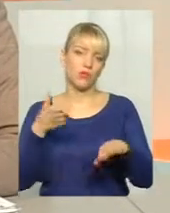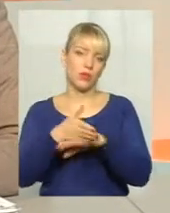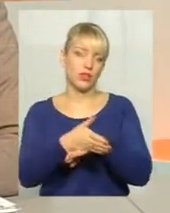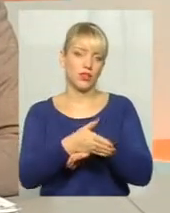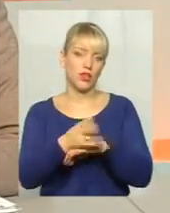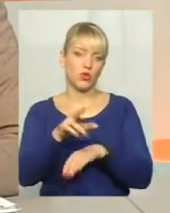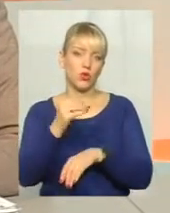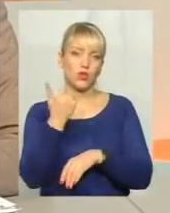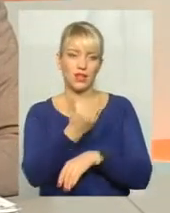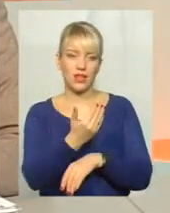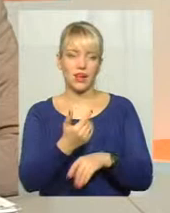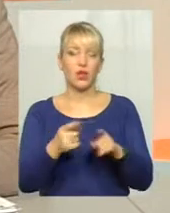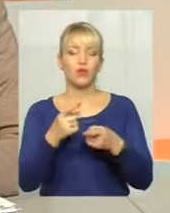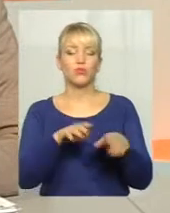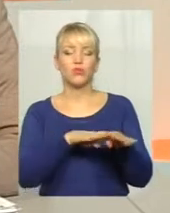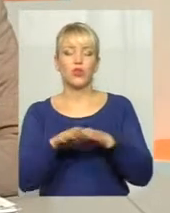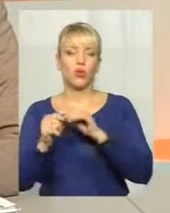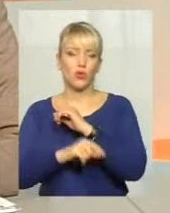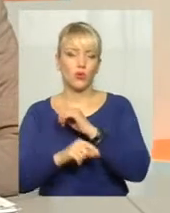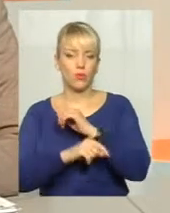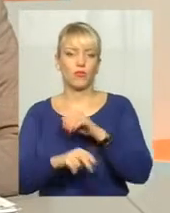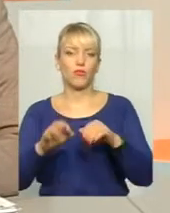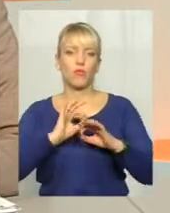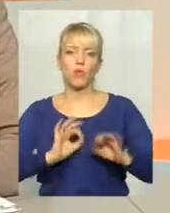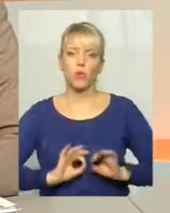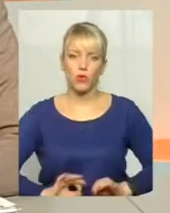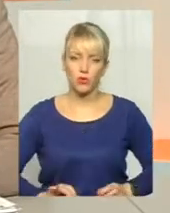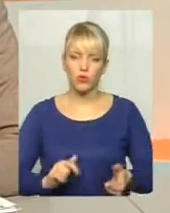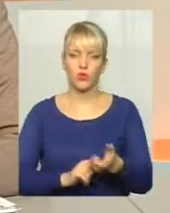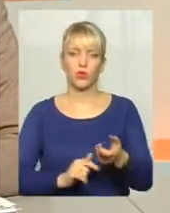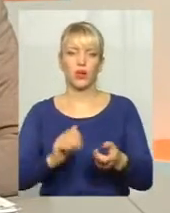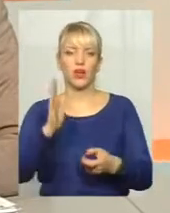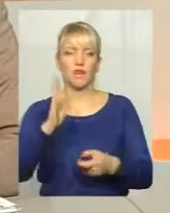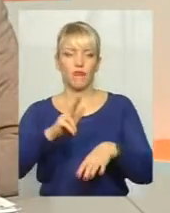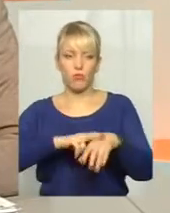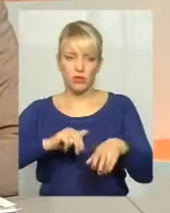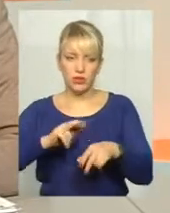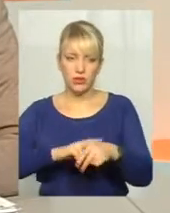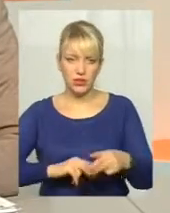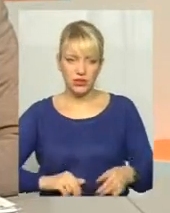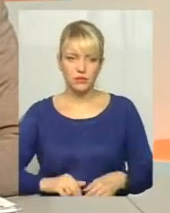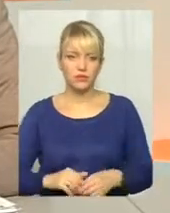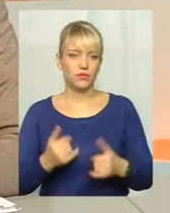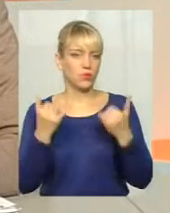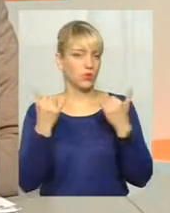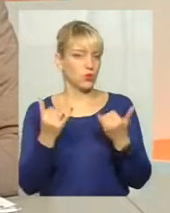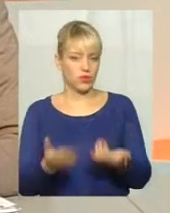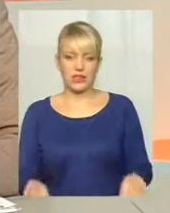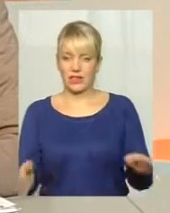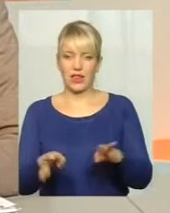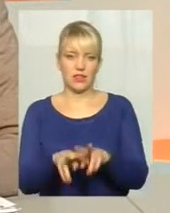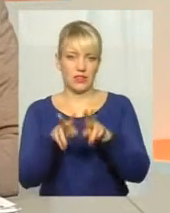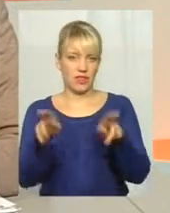рівень корупції в правоохоронних органах, в прокуратурі, рівень корупції в поліції сьогодні залишився таким